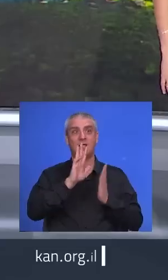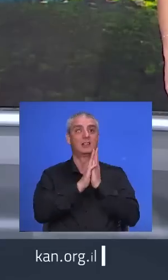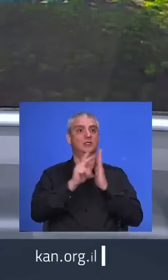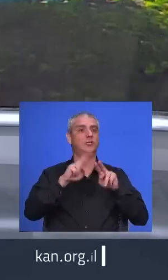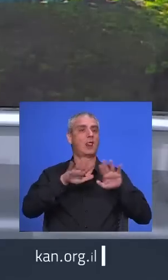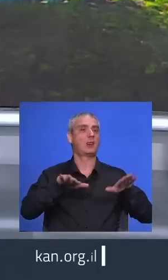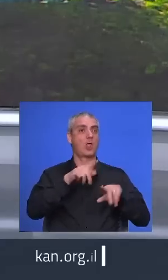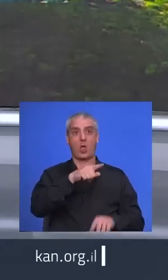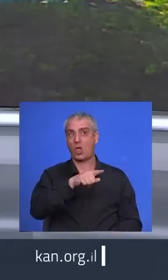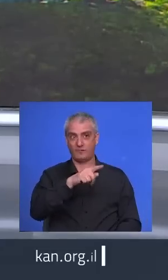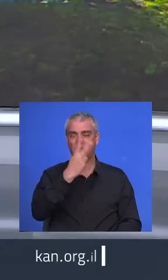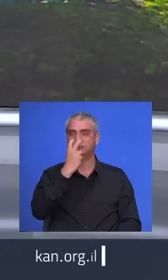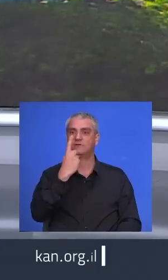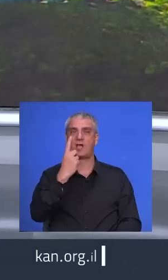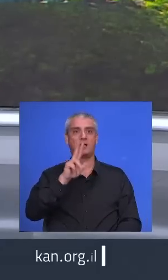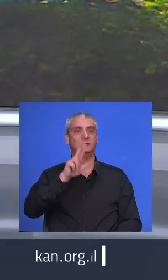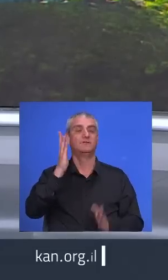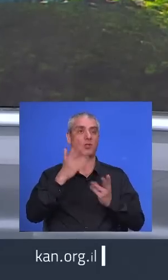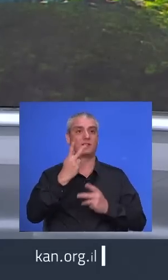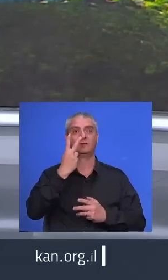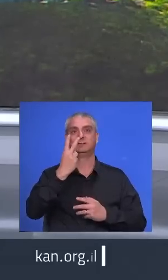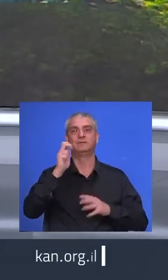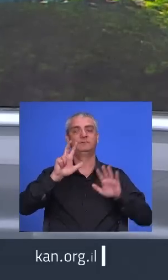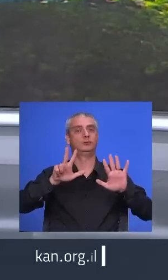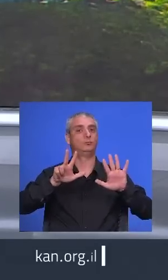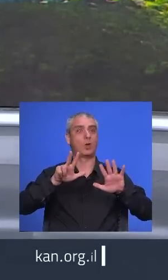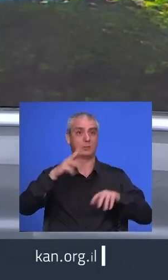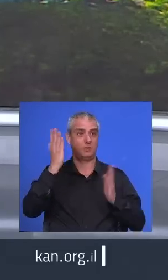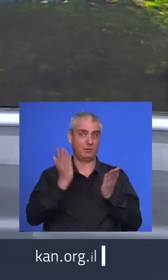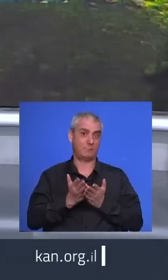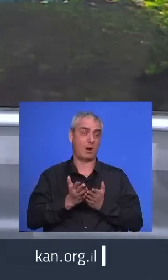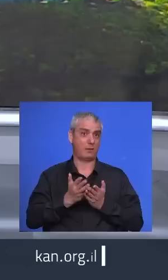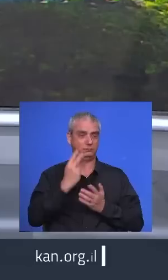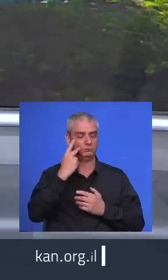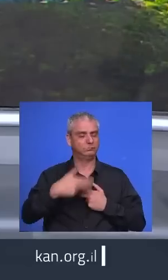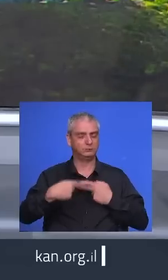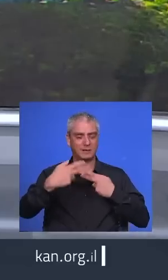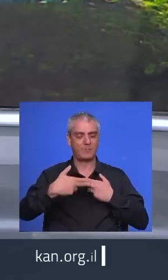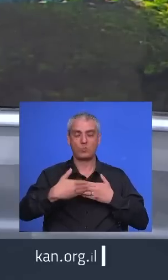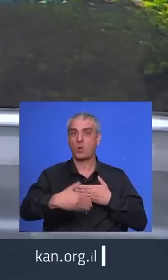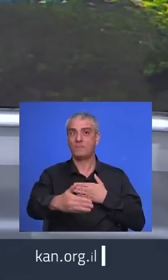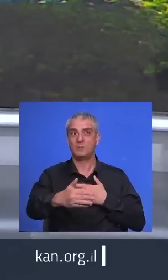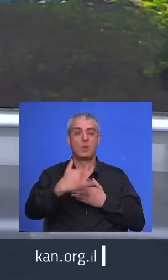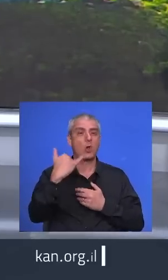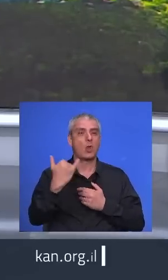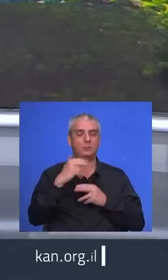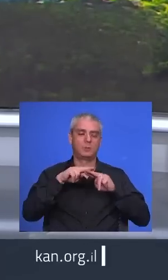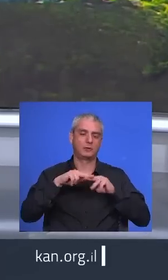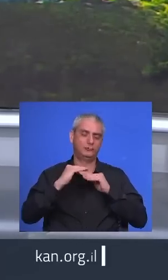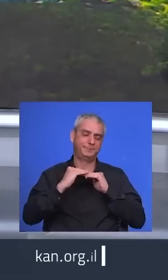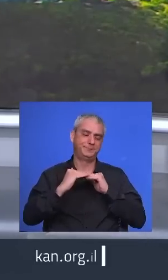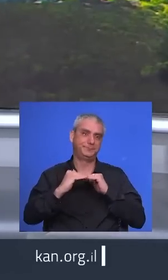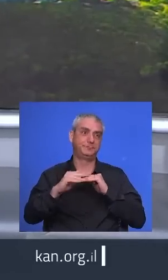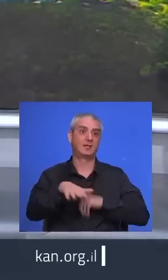מישור חוף, 21 בצפון הנגב, 28 מעלות באילת. ותראו את התשקיף לימים הקרובים, אנחנו כל הזמן נשארים בטמפרטורות